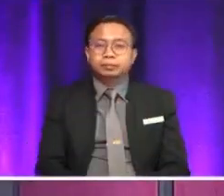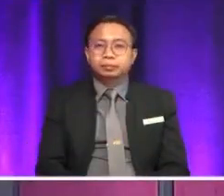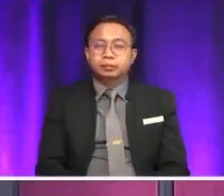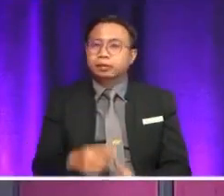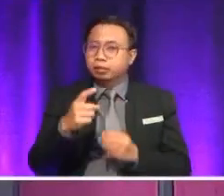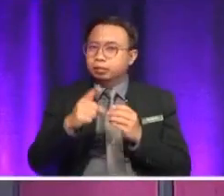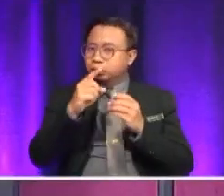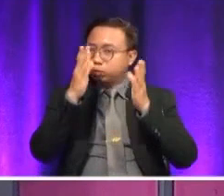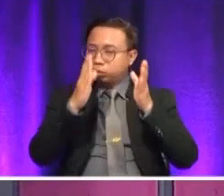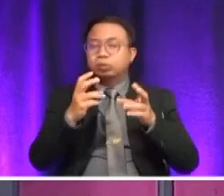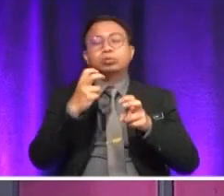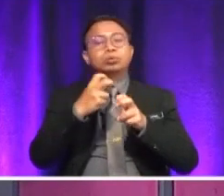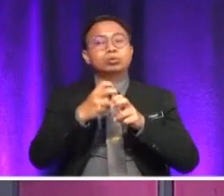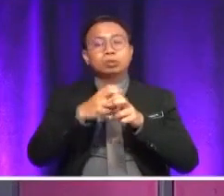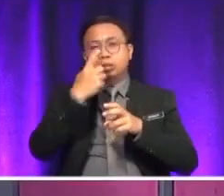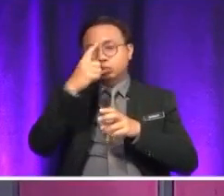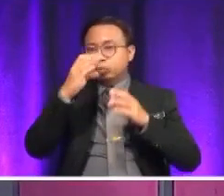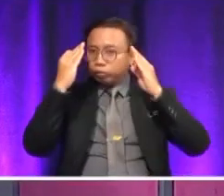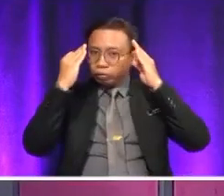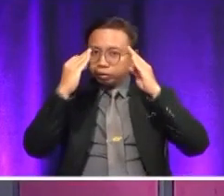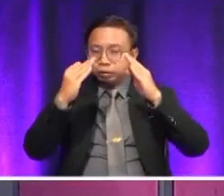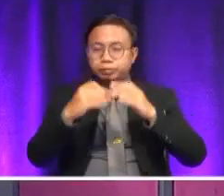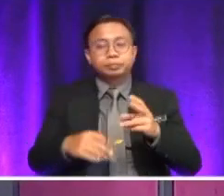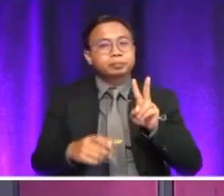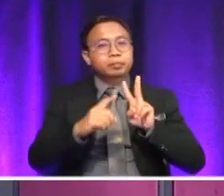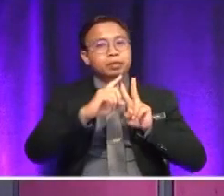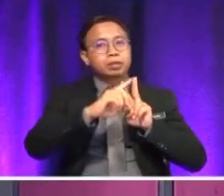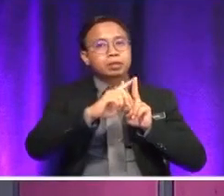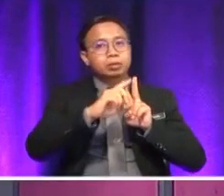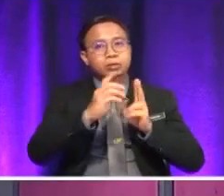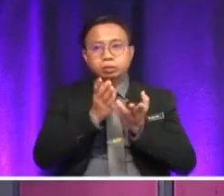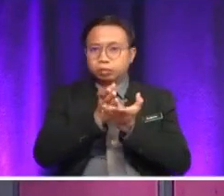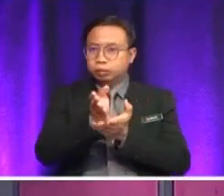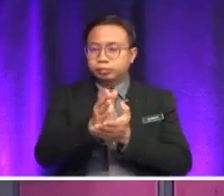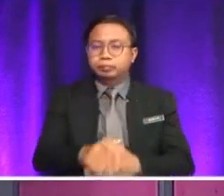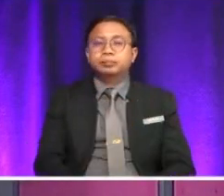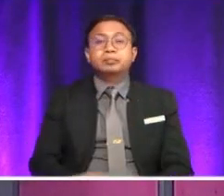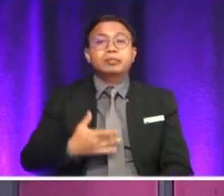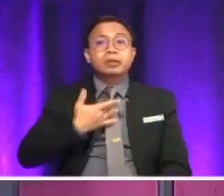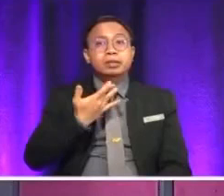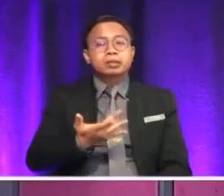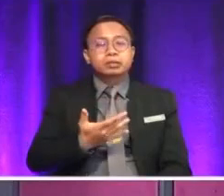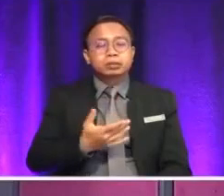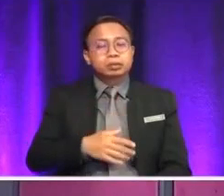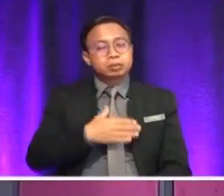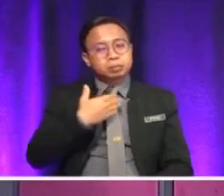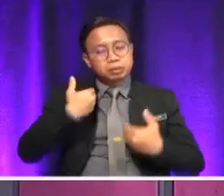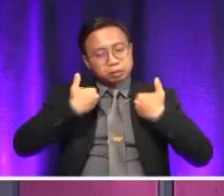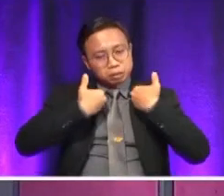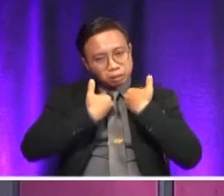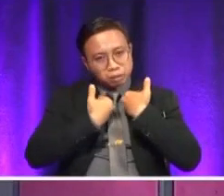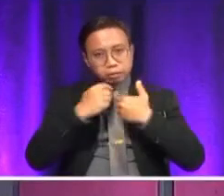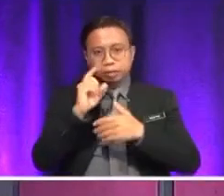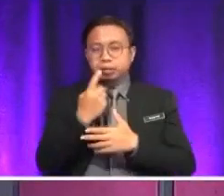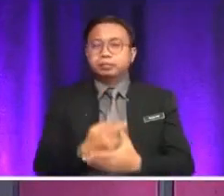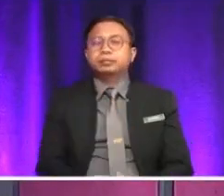seorang tu stres, dia sukar untuk fokus. Betul. Okey, dan kedua, seterusnya, dia rasa letih sepanjang masa. Letih